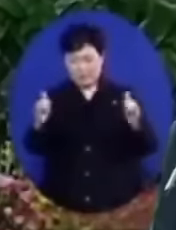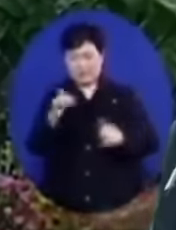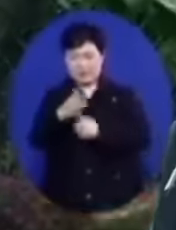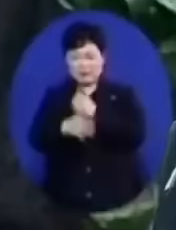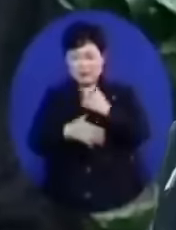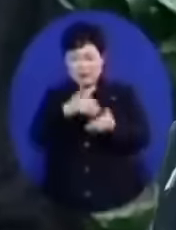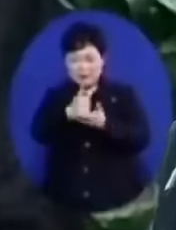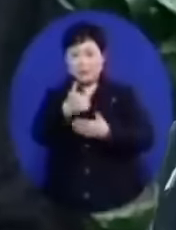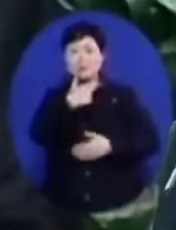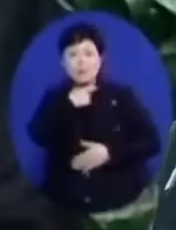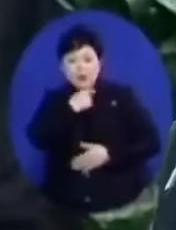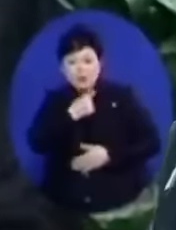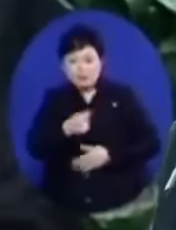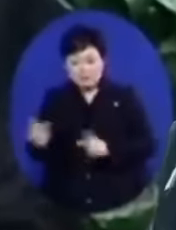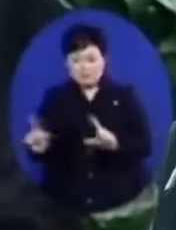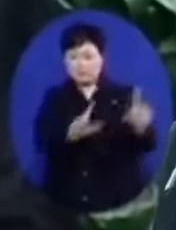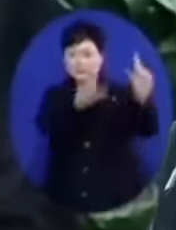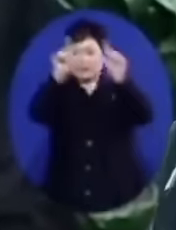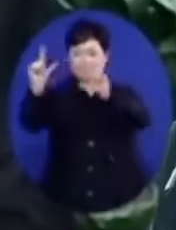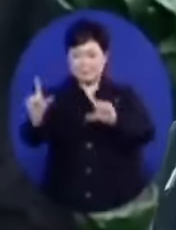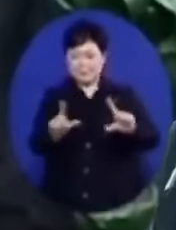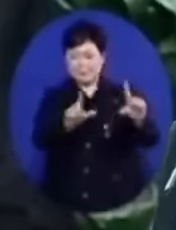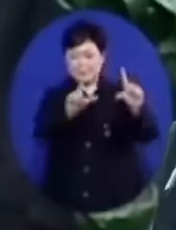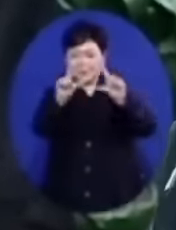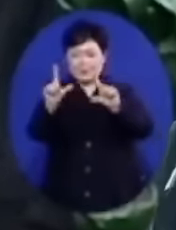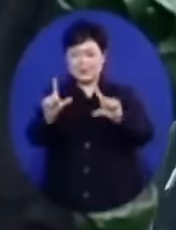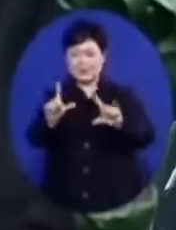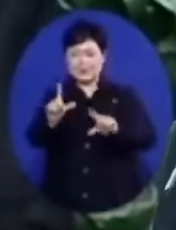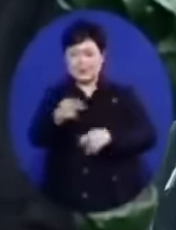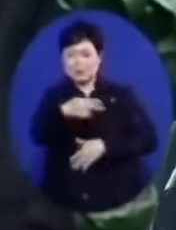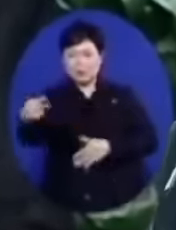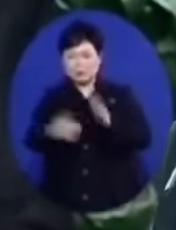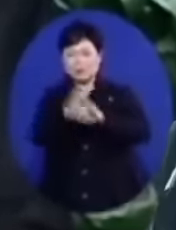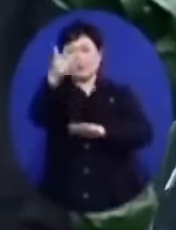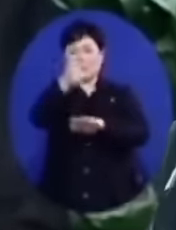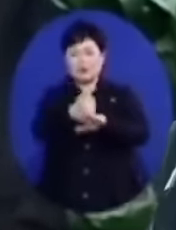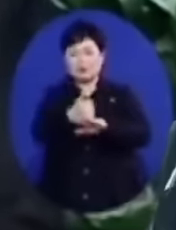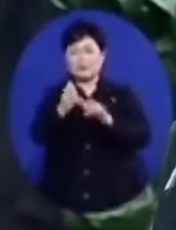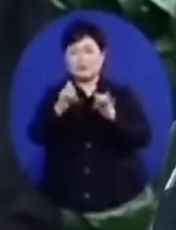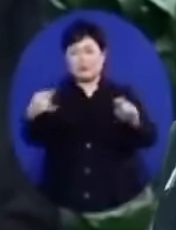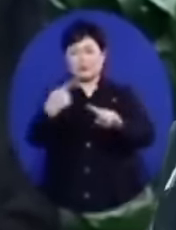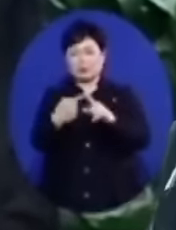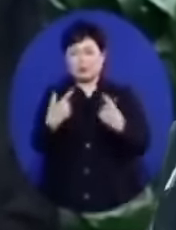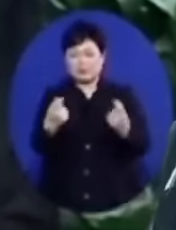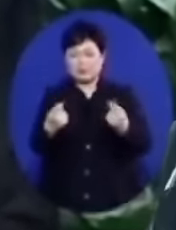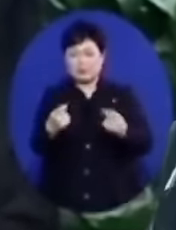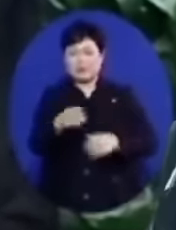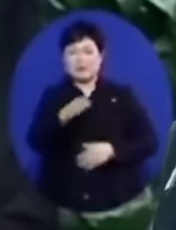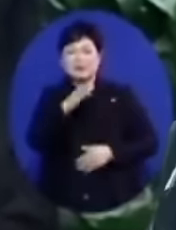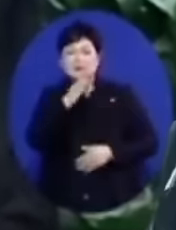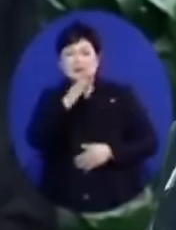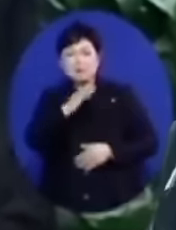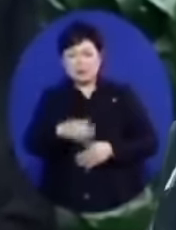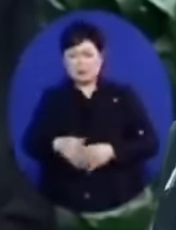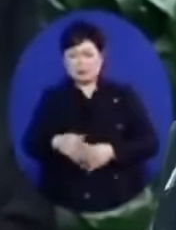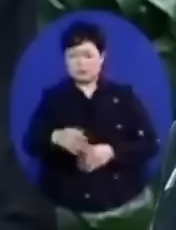하나님이 원하시는 삶을 사는 것이 성공한 삶입니다. 아무리 거창스러운 일을